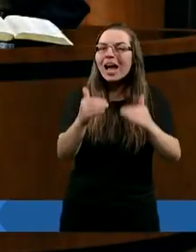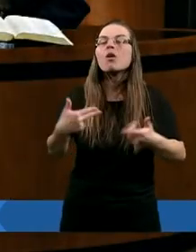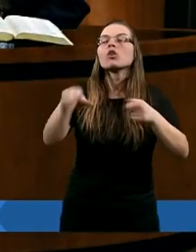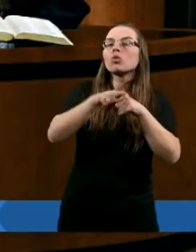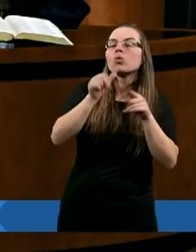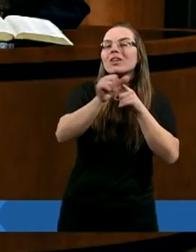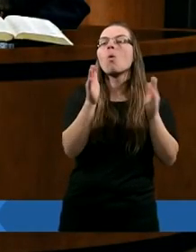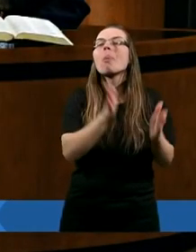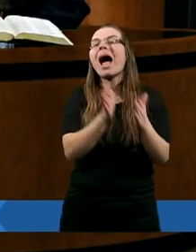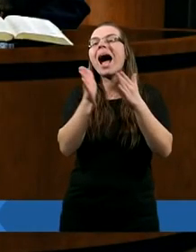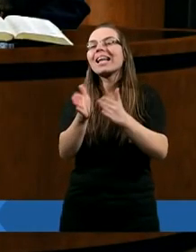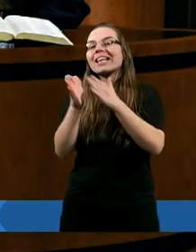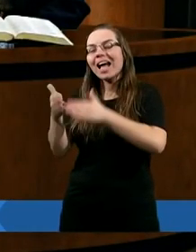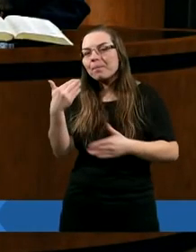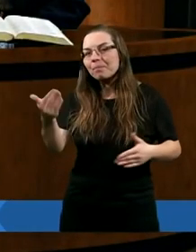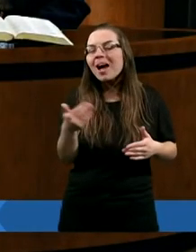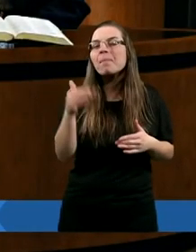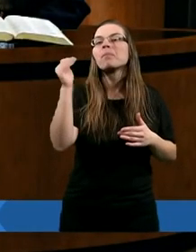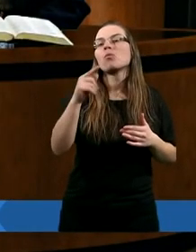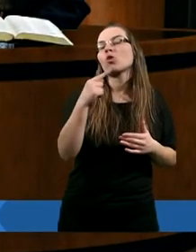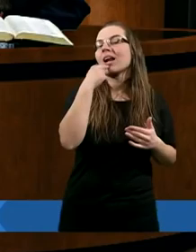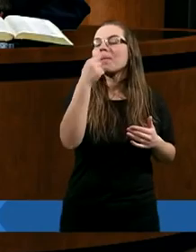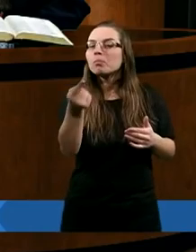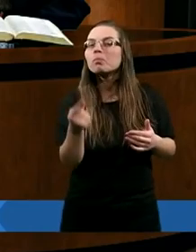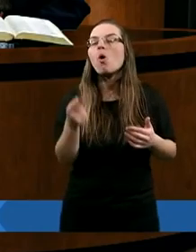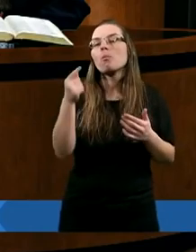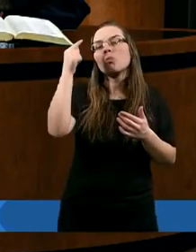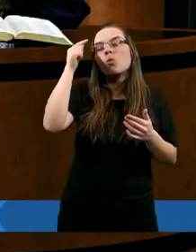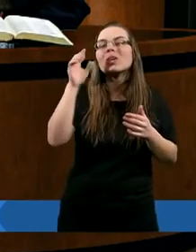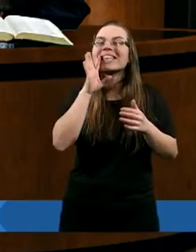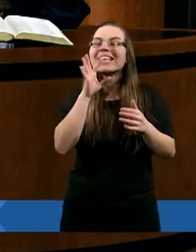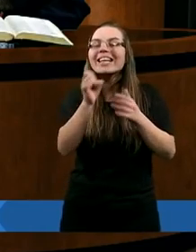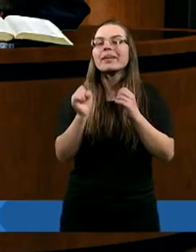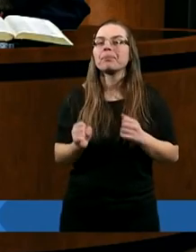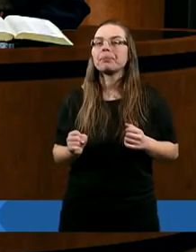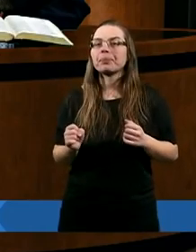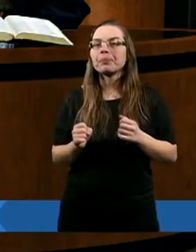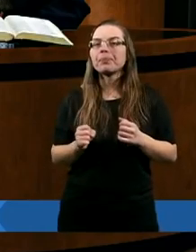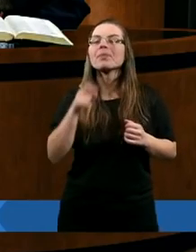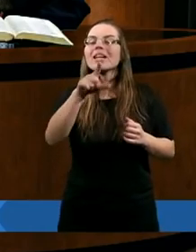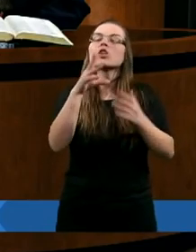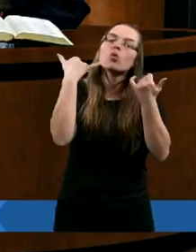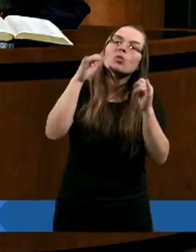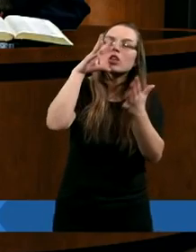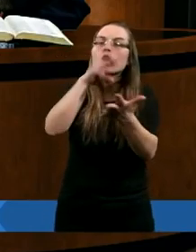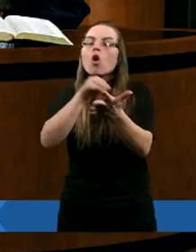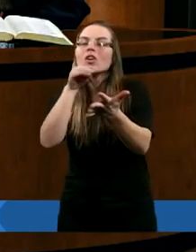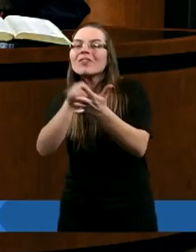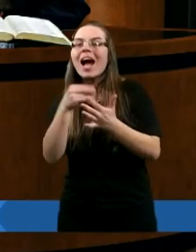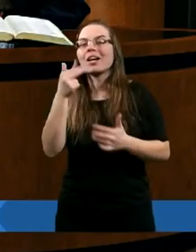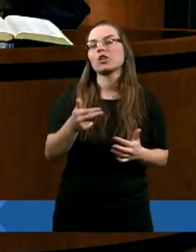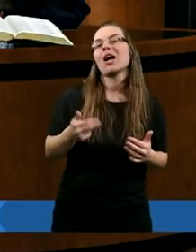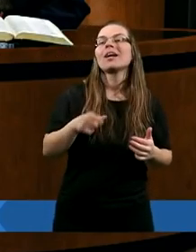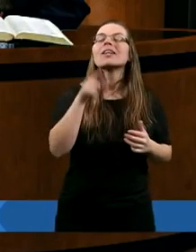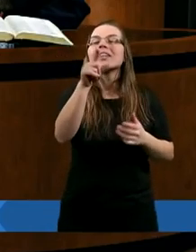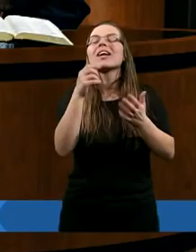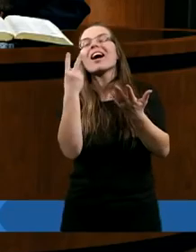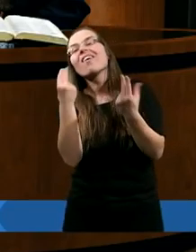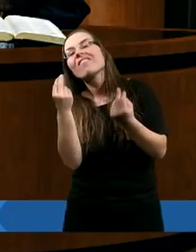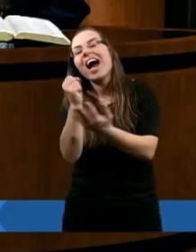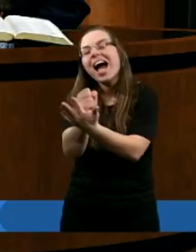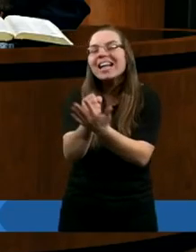następstwem można powiedzieć pewnych myśli, pewnych doświadczeń, pewnych